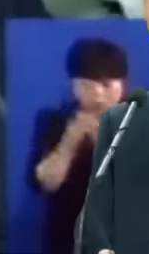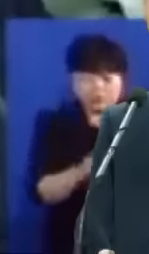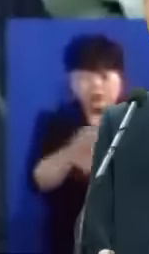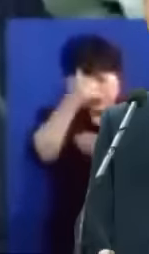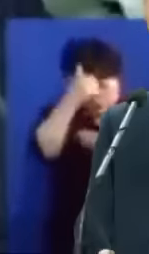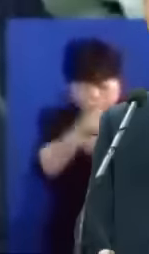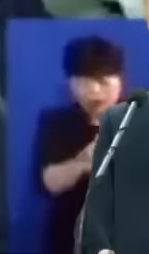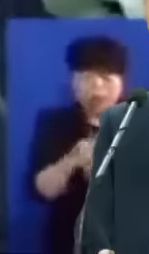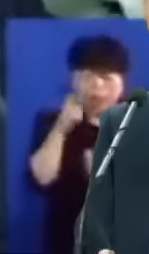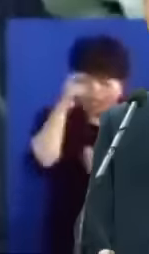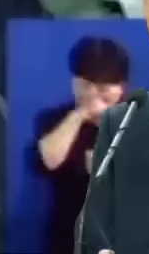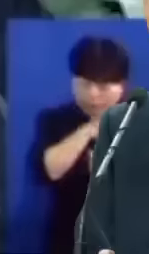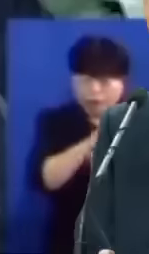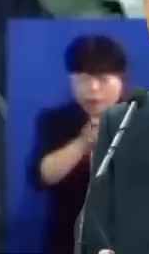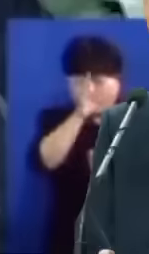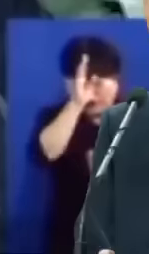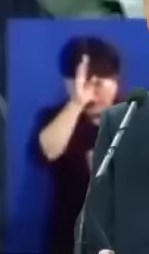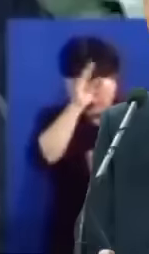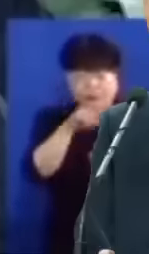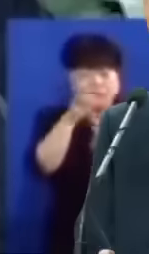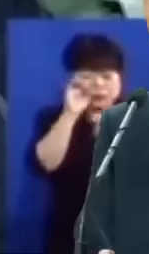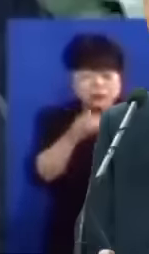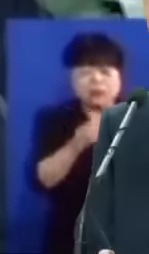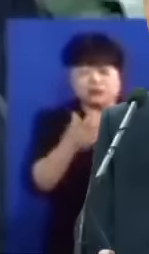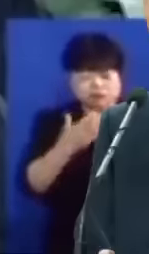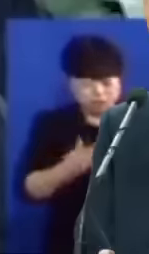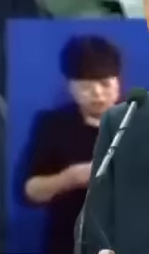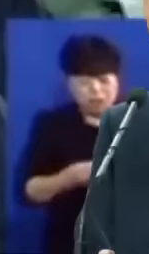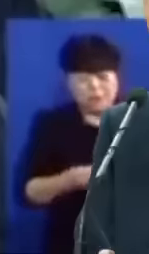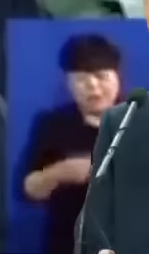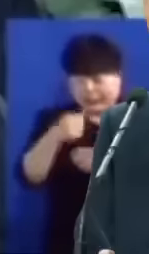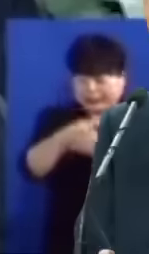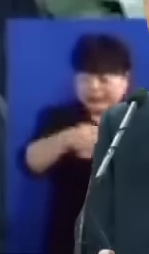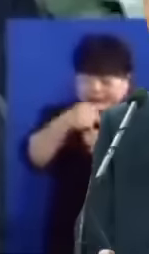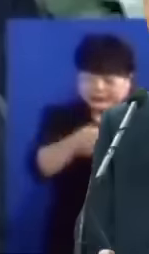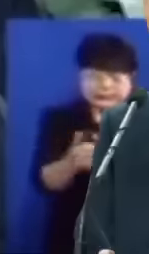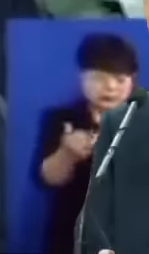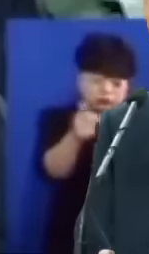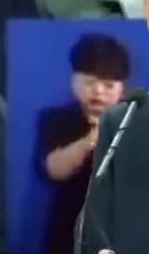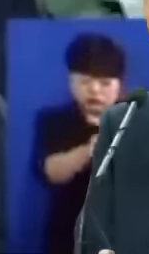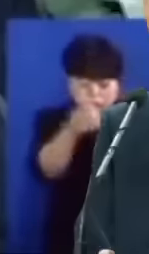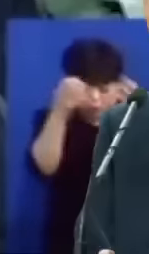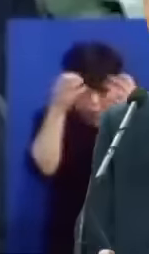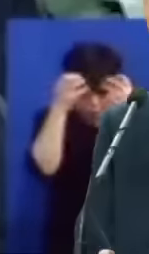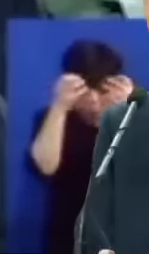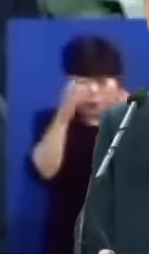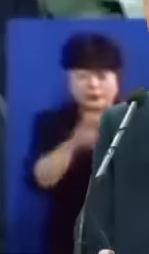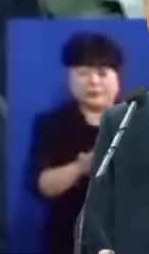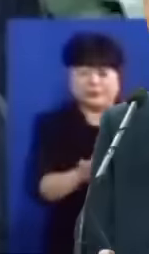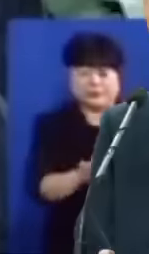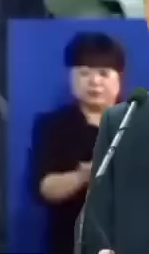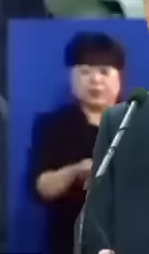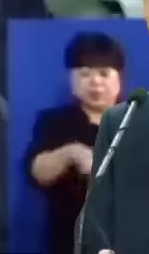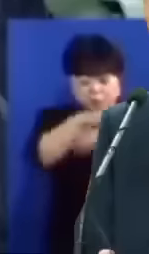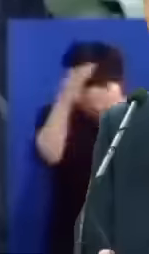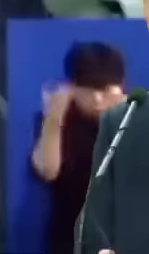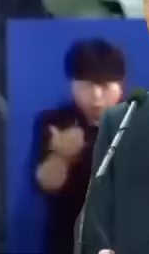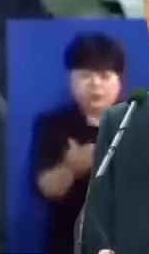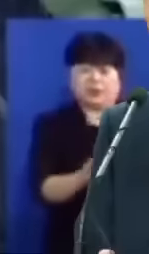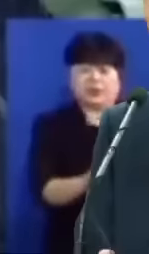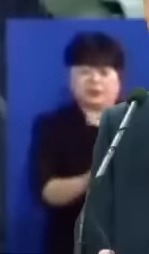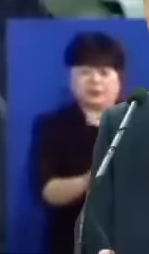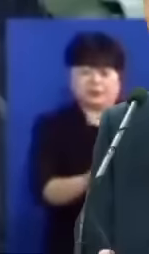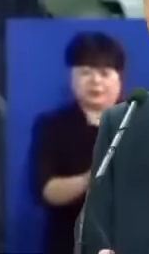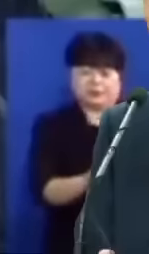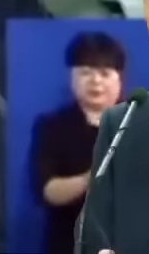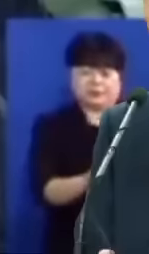죄, 더러움, 질병, 저주, 절망, 탄식, 죽음, 고통, 총체적인